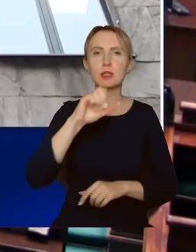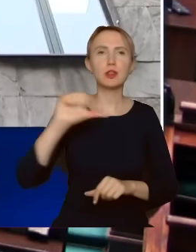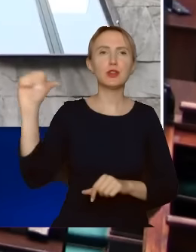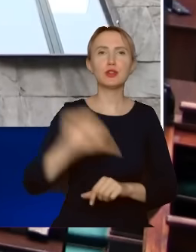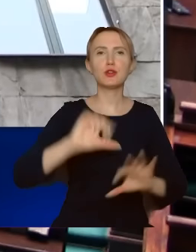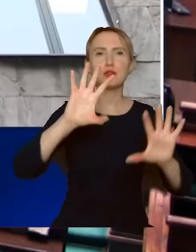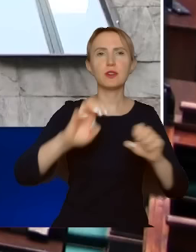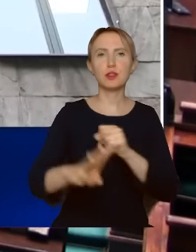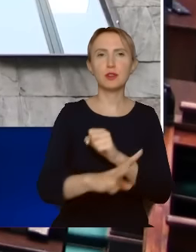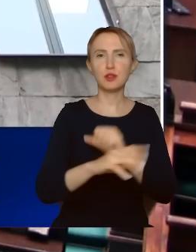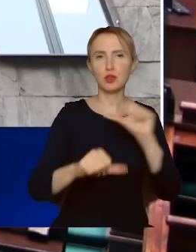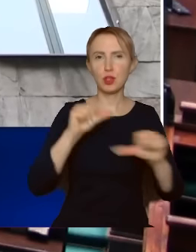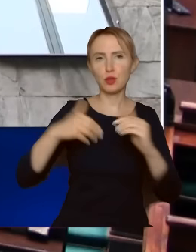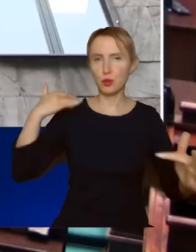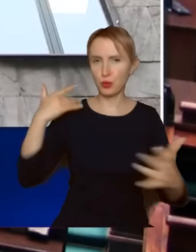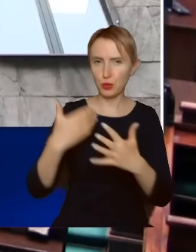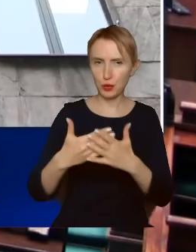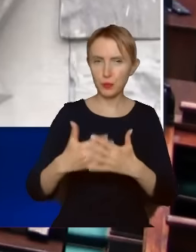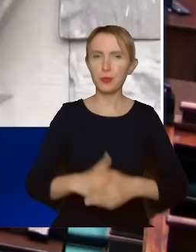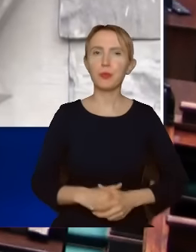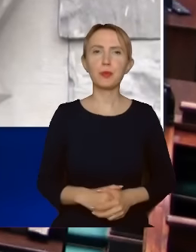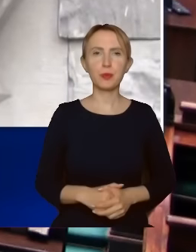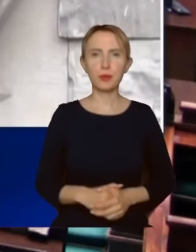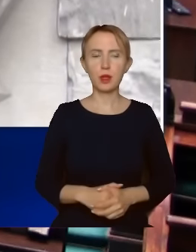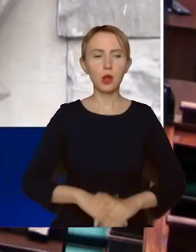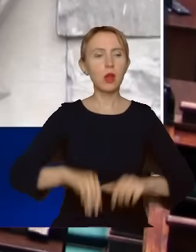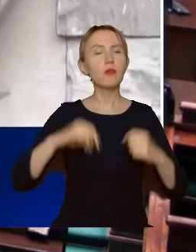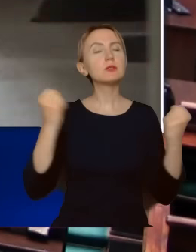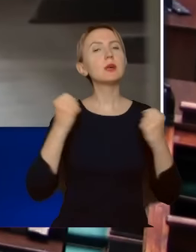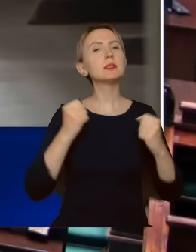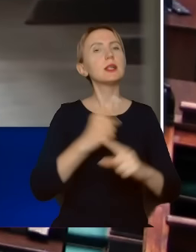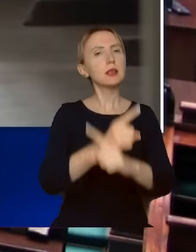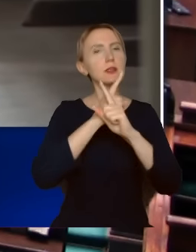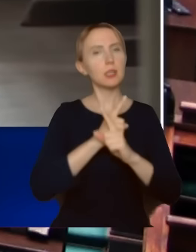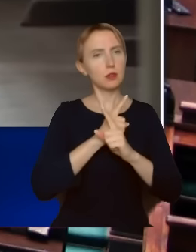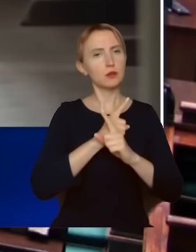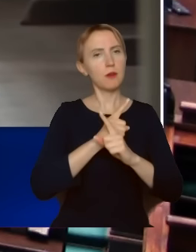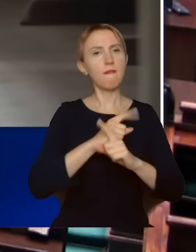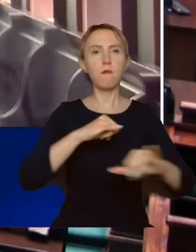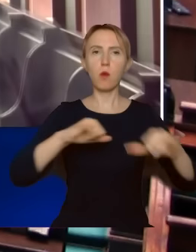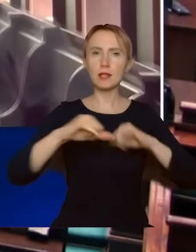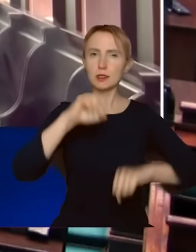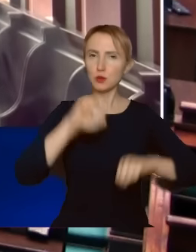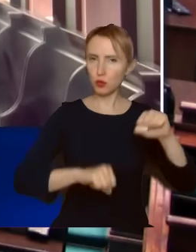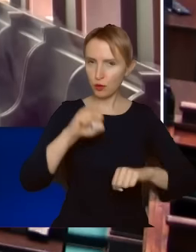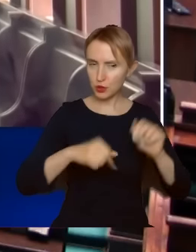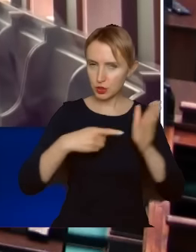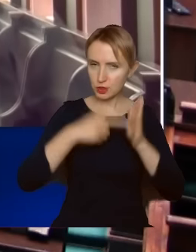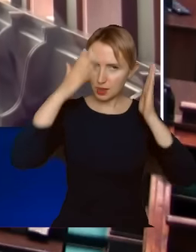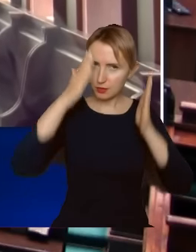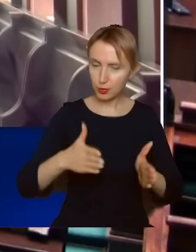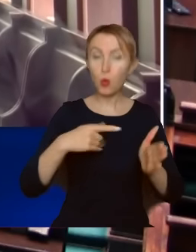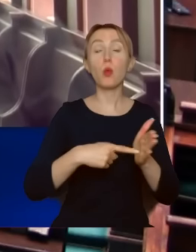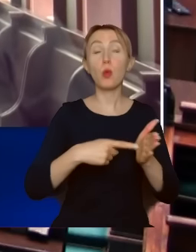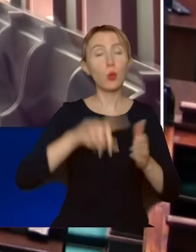1990 roku jest wzmacnianie niezależności niezawisłości władzy sądowniczej i to jest